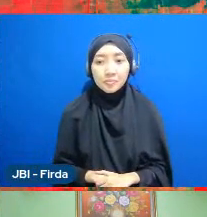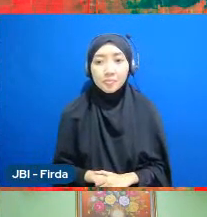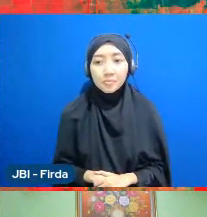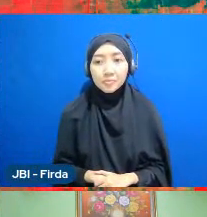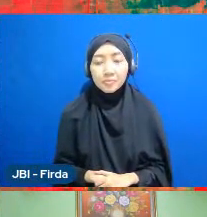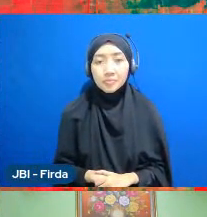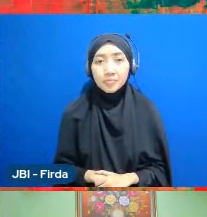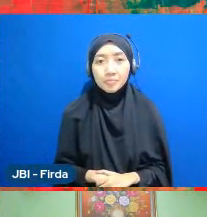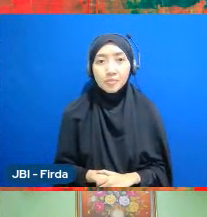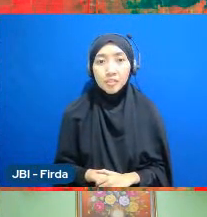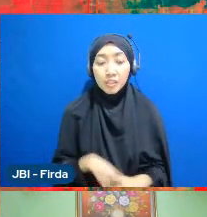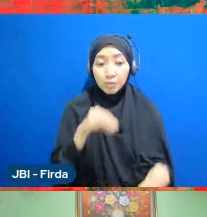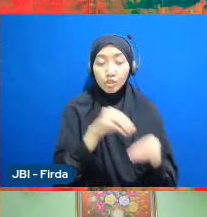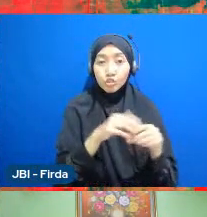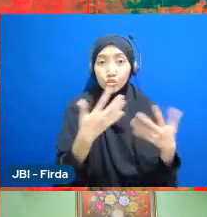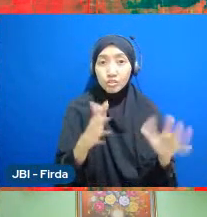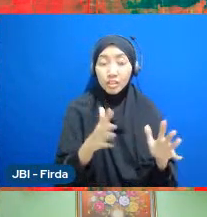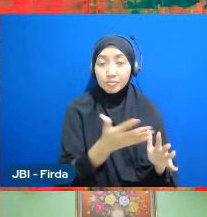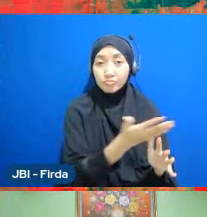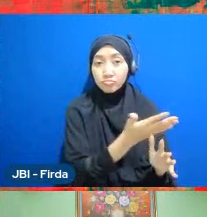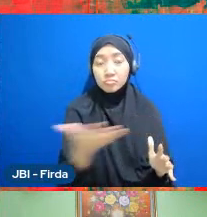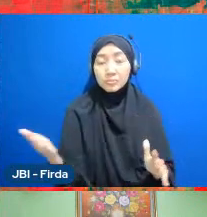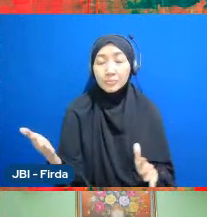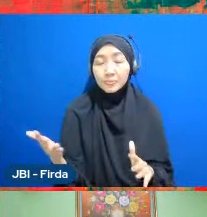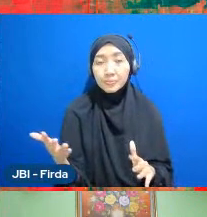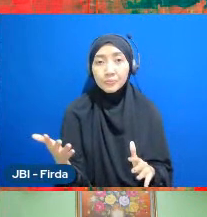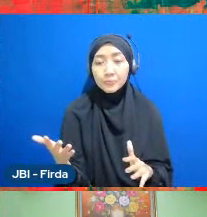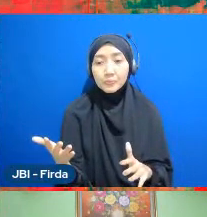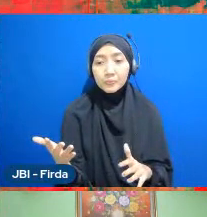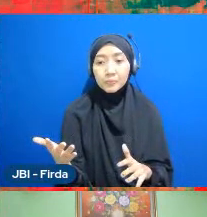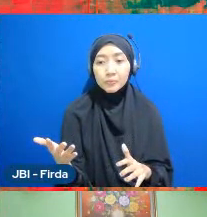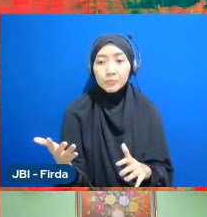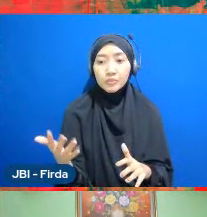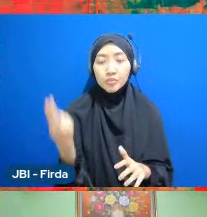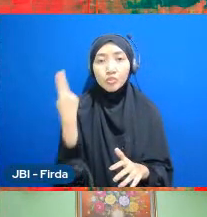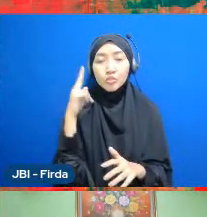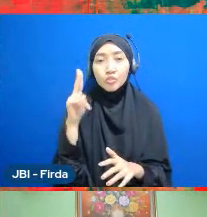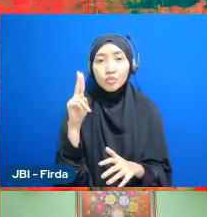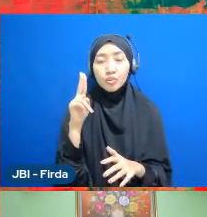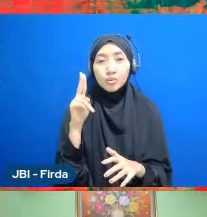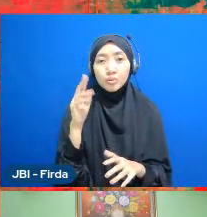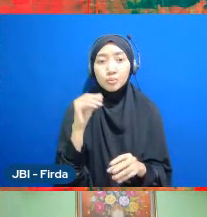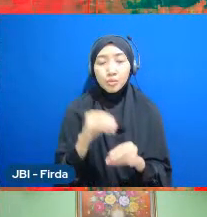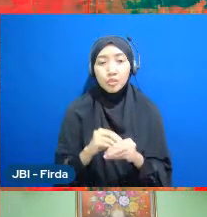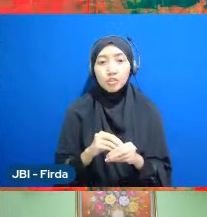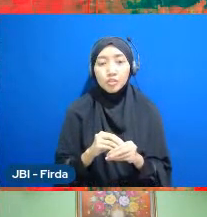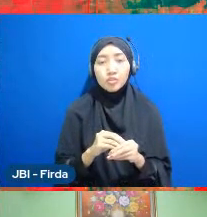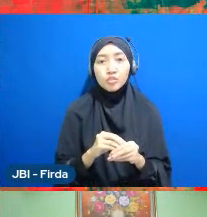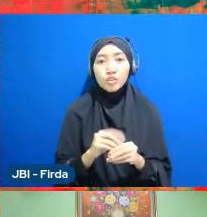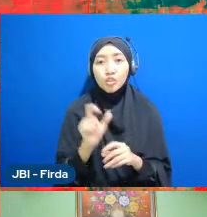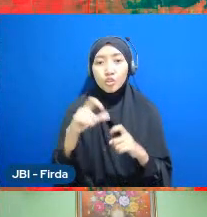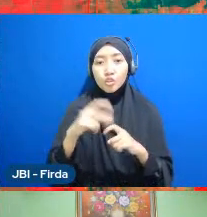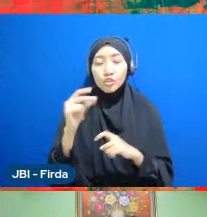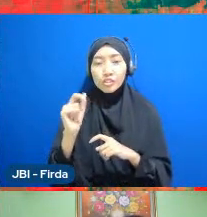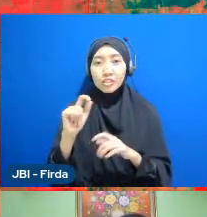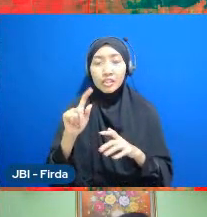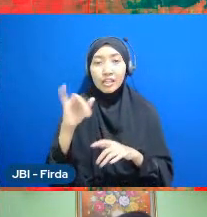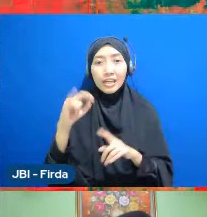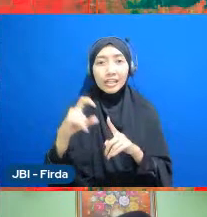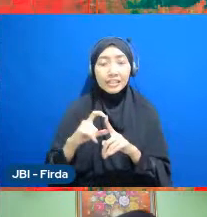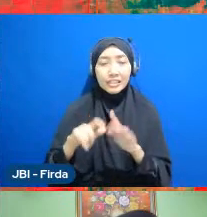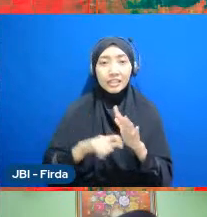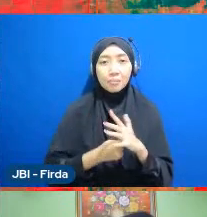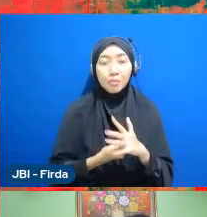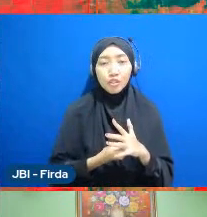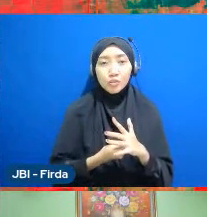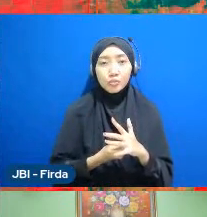Setelah login, silakan sahabat luar biasa untuk memasukkan user ID dan password yang